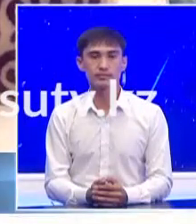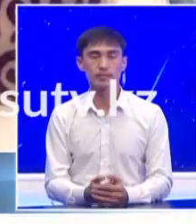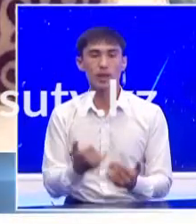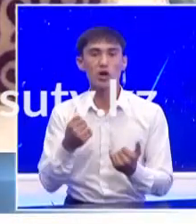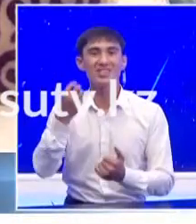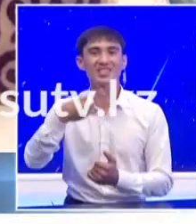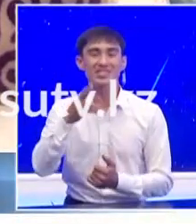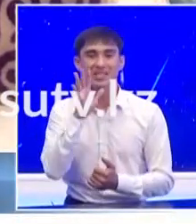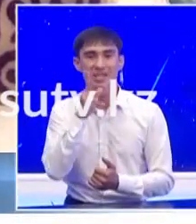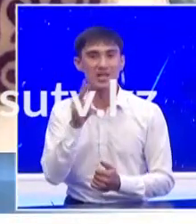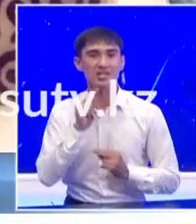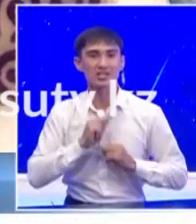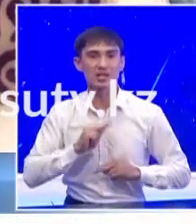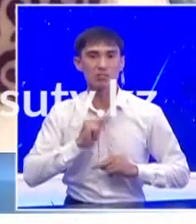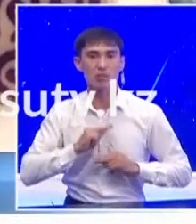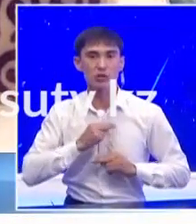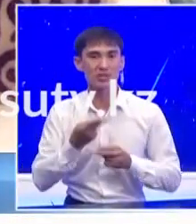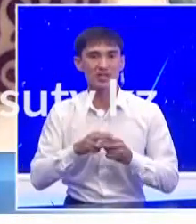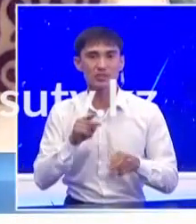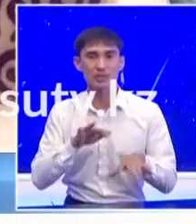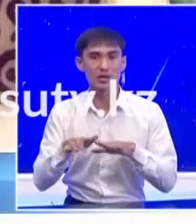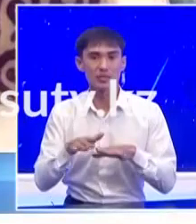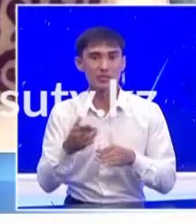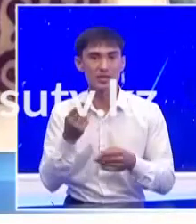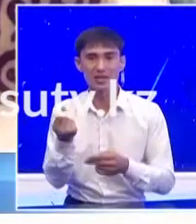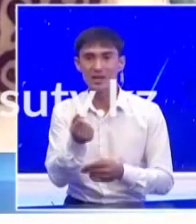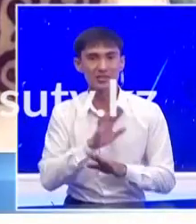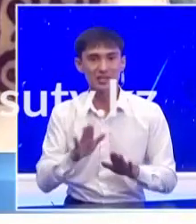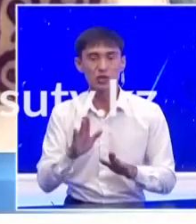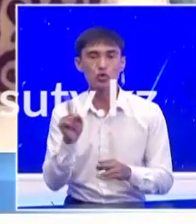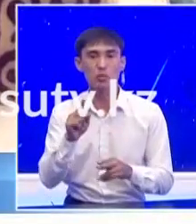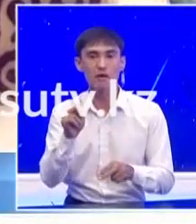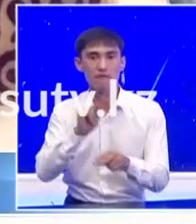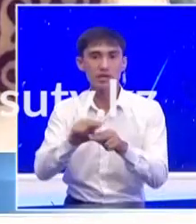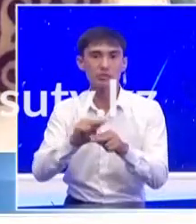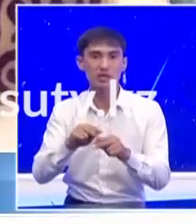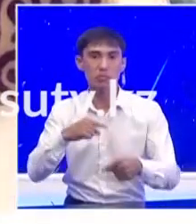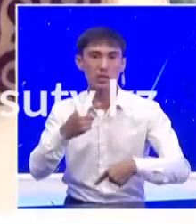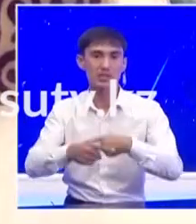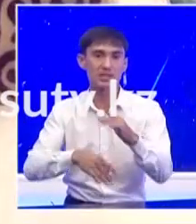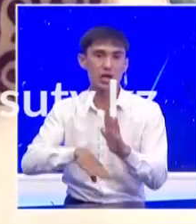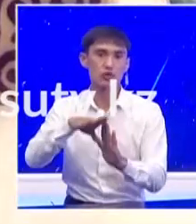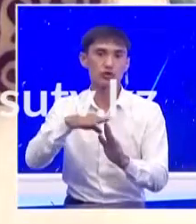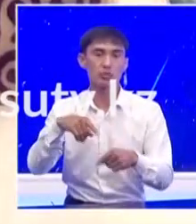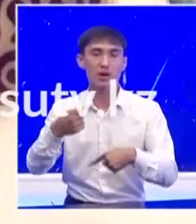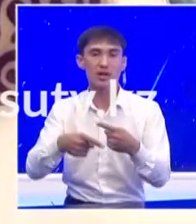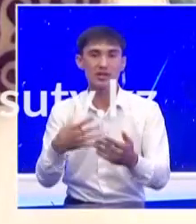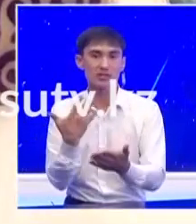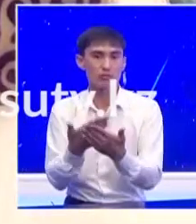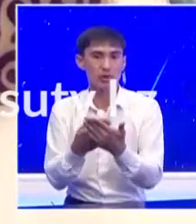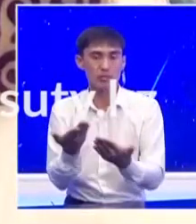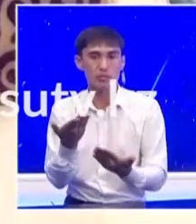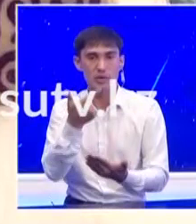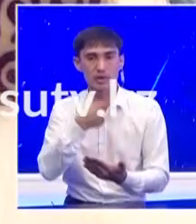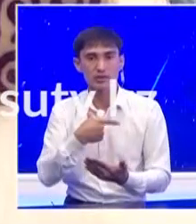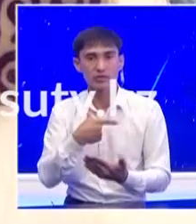Уже 30 лет я занимаюсь этим делом. Не ради денег, а для того, чтобы воспитать подрастающее поколение на своем примере. Я хочу, чтобы